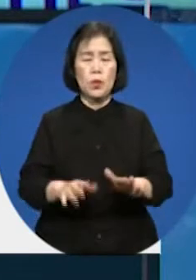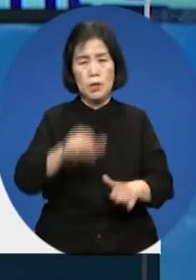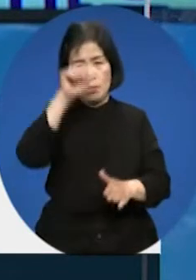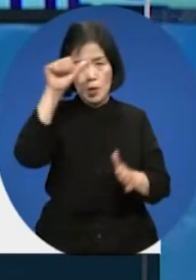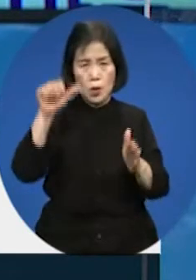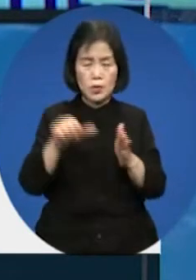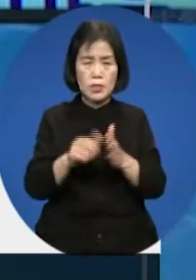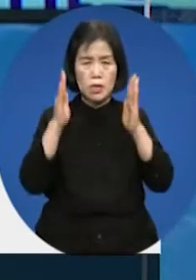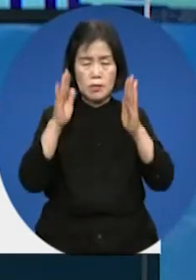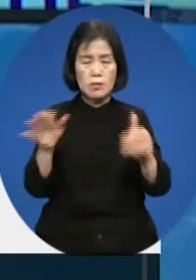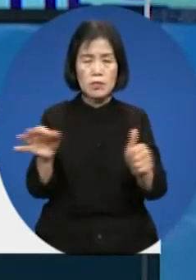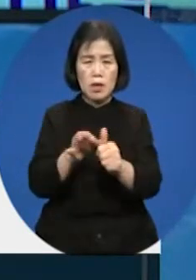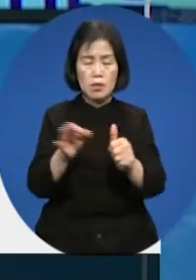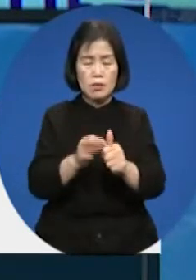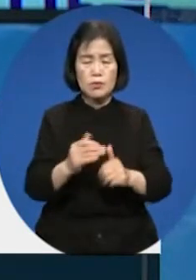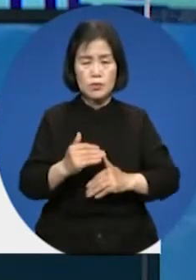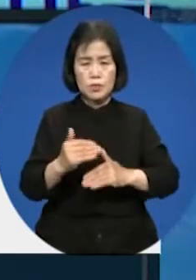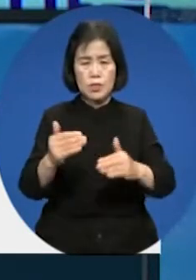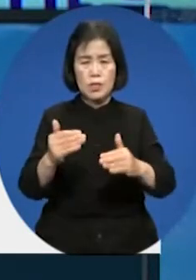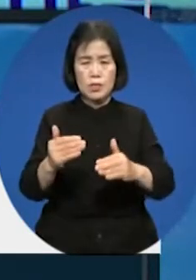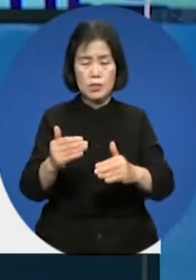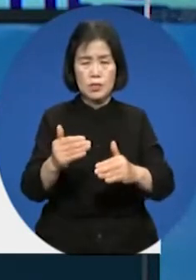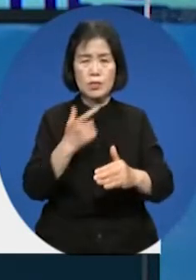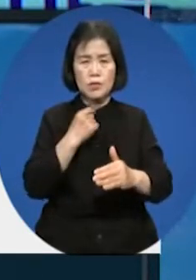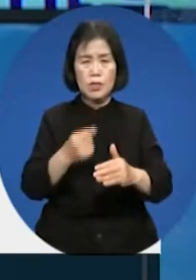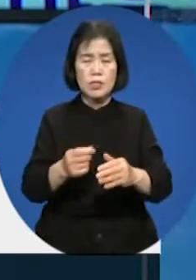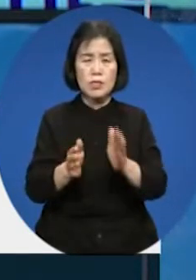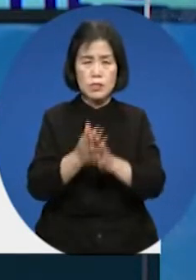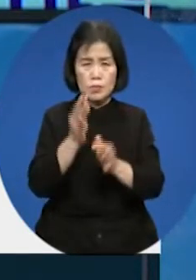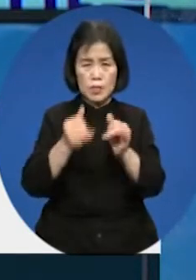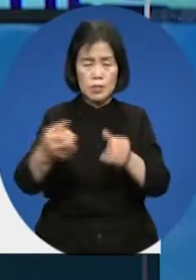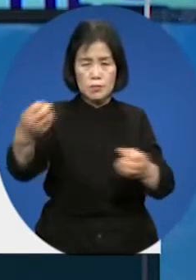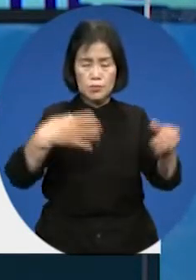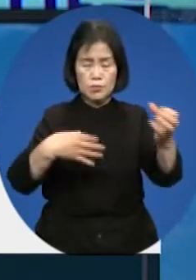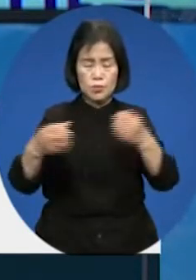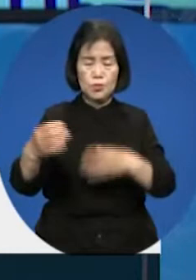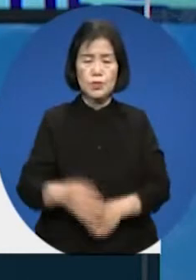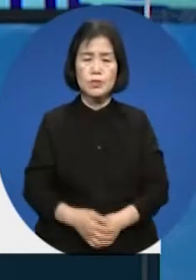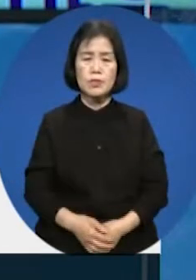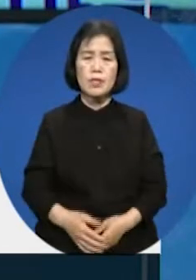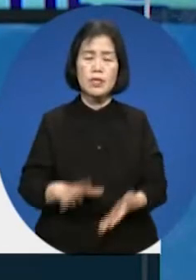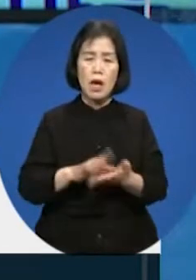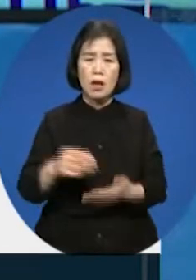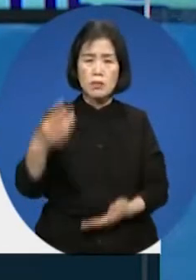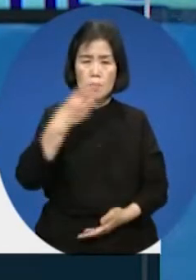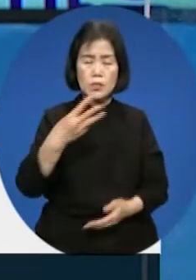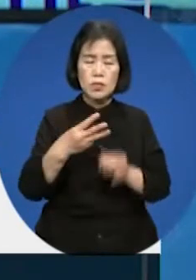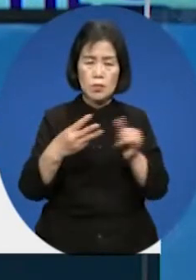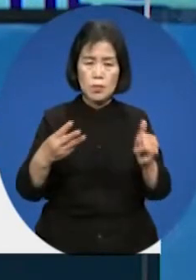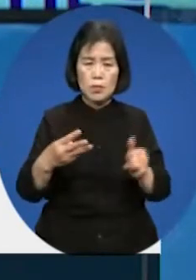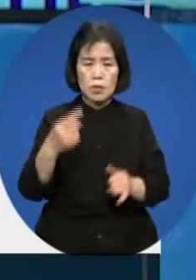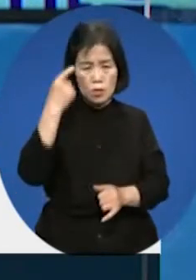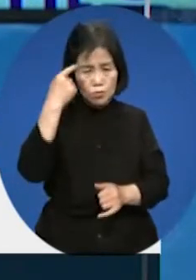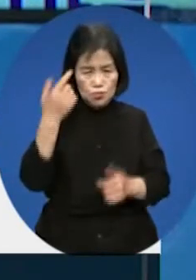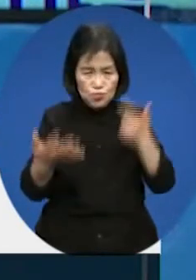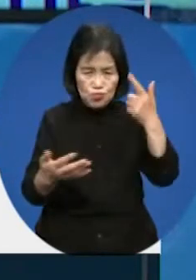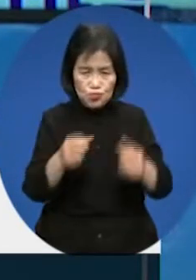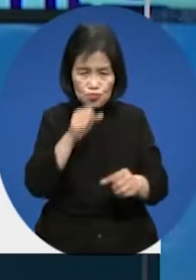평생학습 장학금제를 진행하려고 시민들의 얘기를 많이 듣고 있고요. 한 3천여 명의 시민들한테 설문조사를